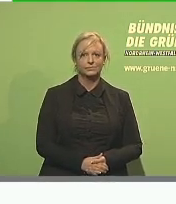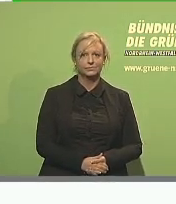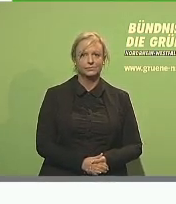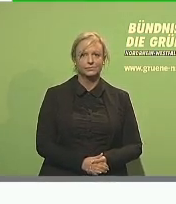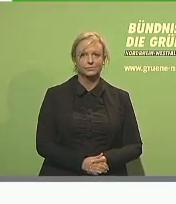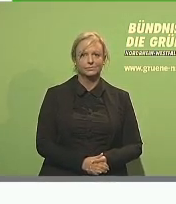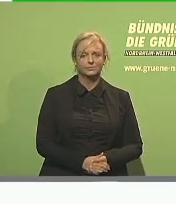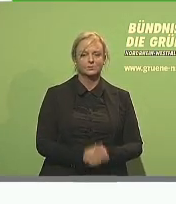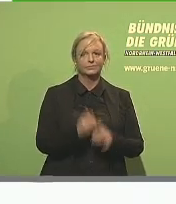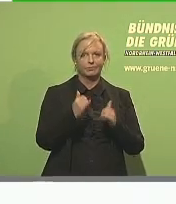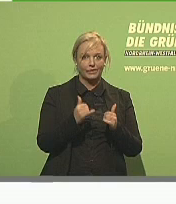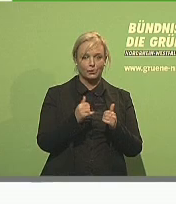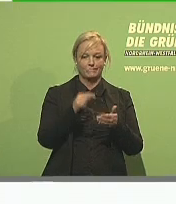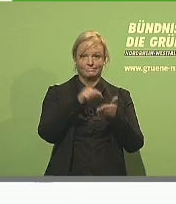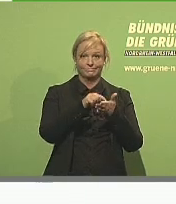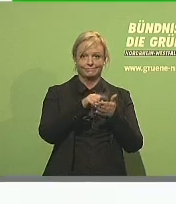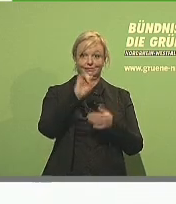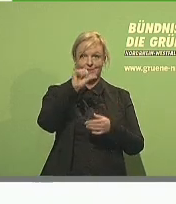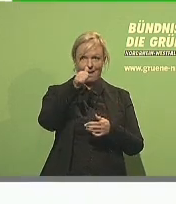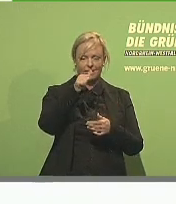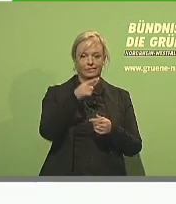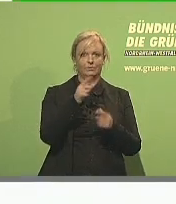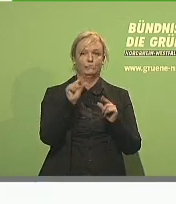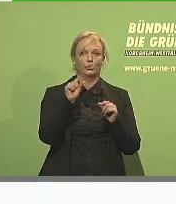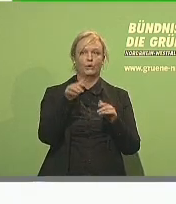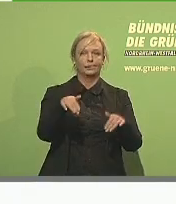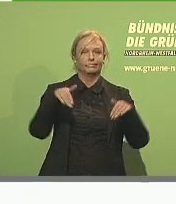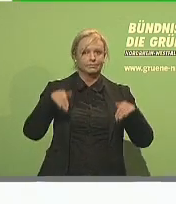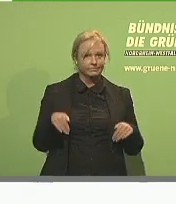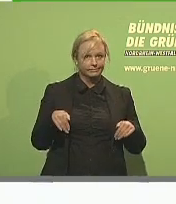So, die Taste 1 steht für Enthaltung,